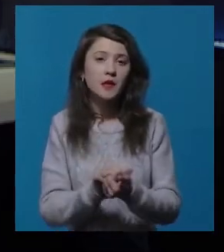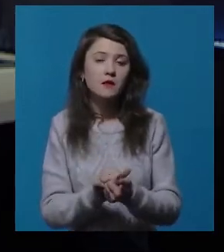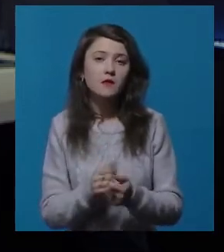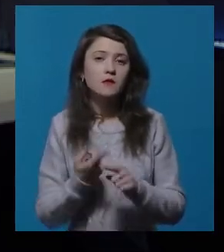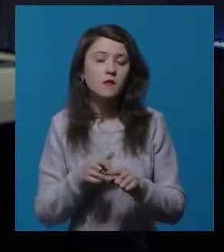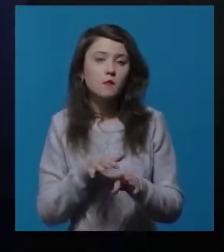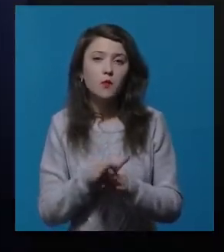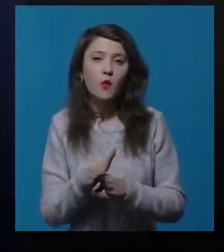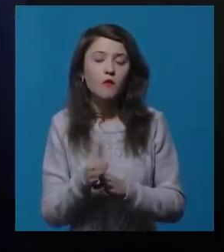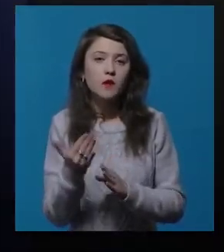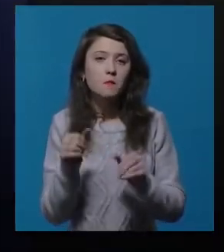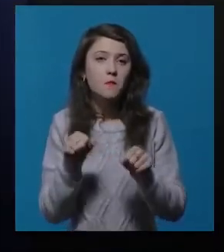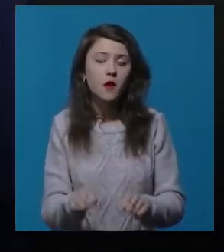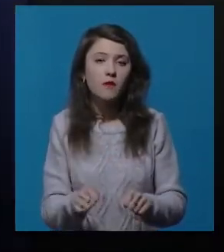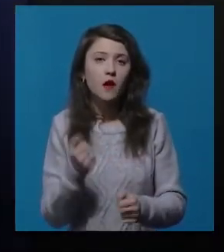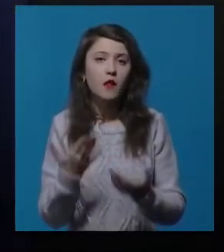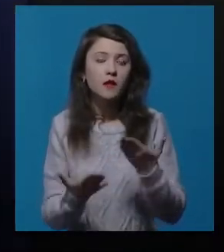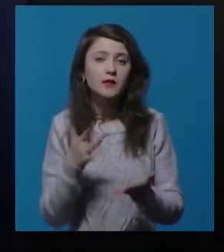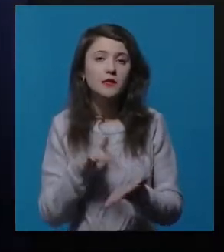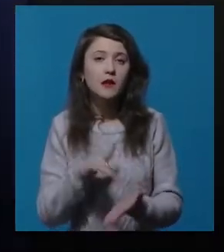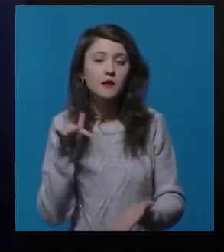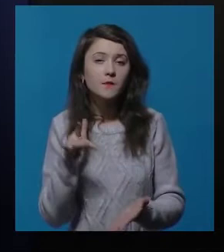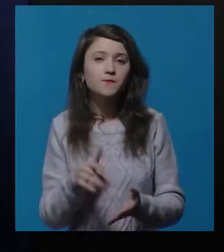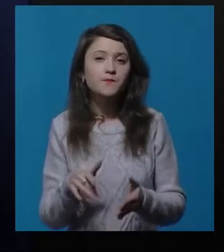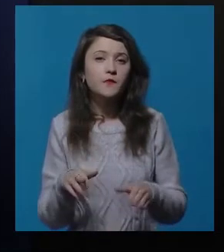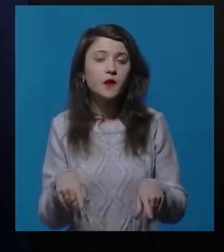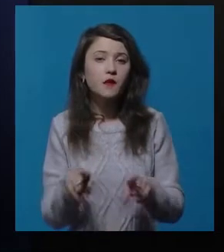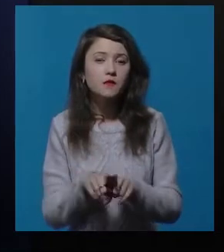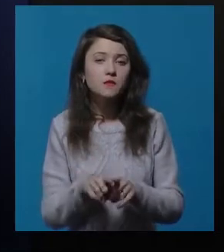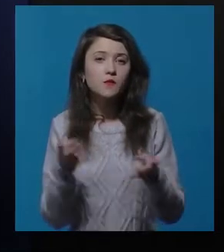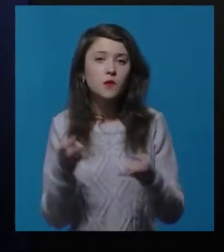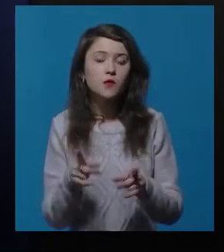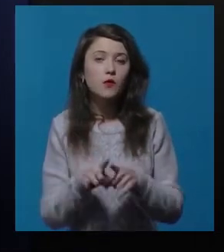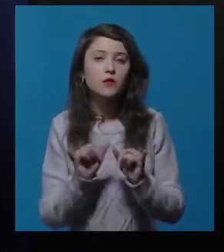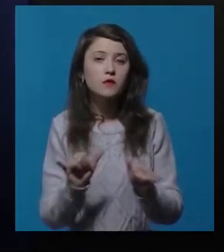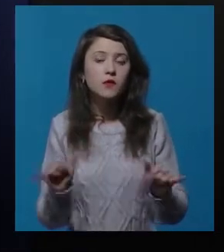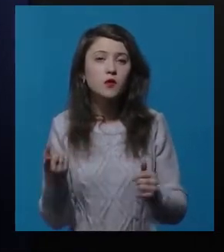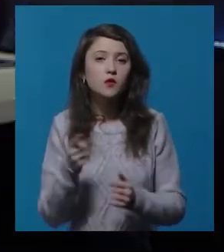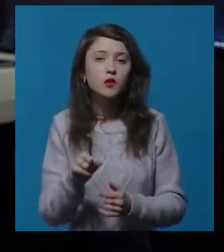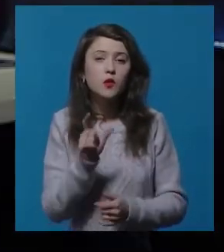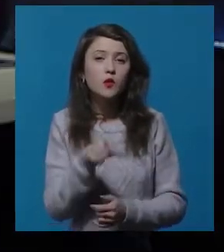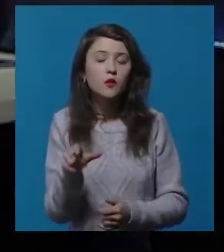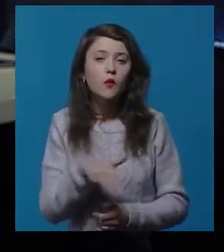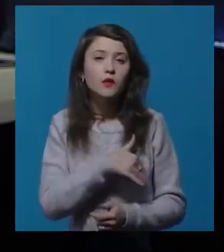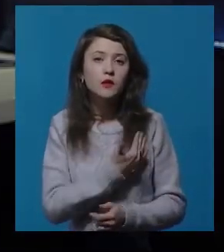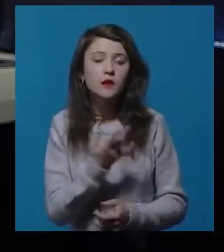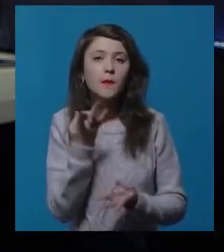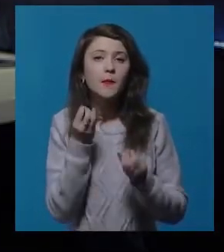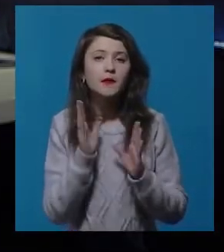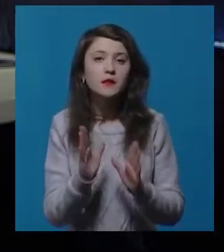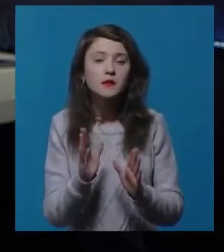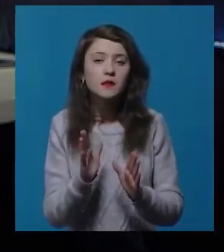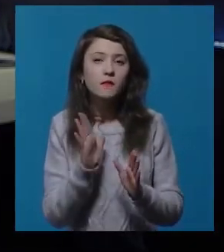її право. Але центри якраз потребували такого розвитку, тому що люди хотіли не тільки в